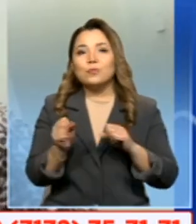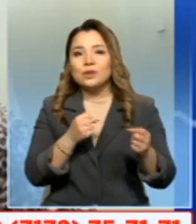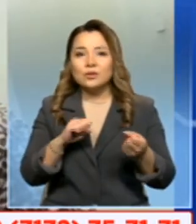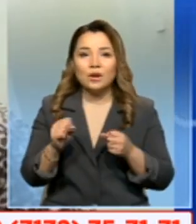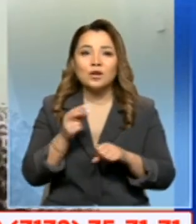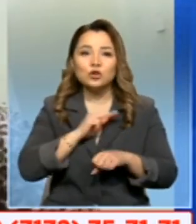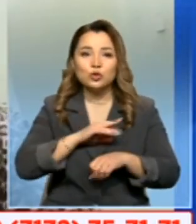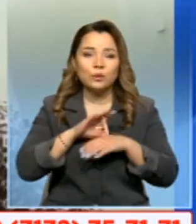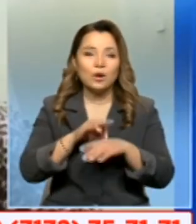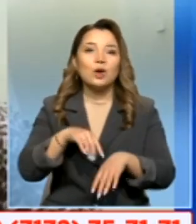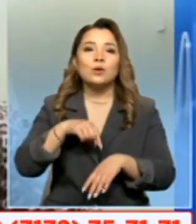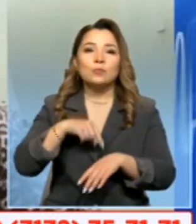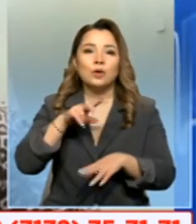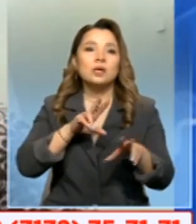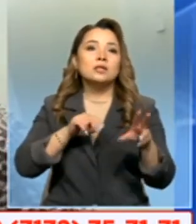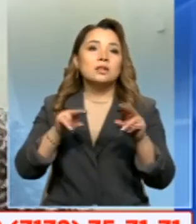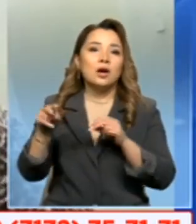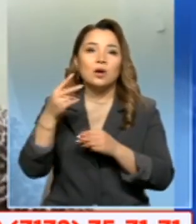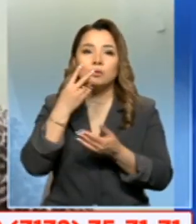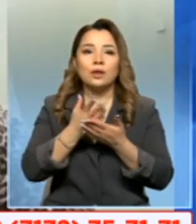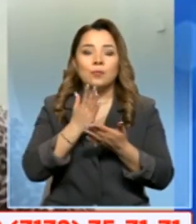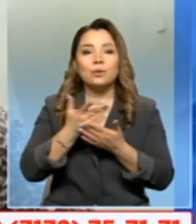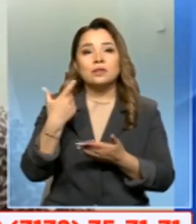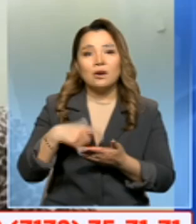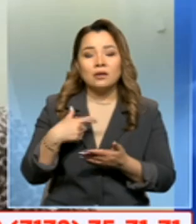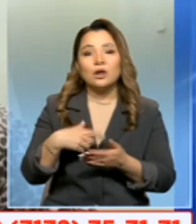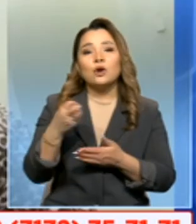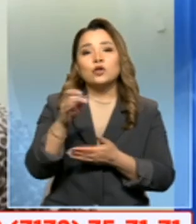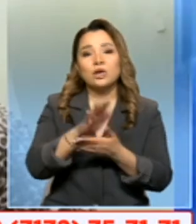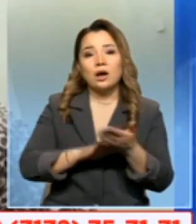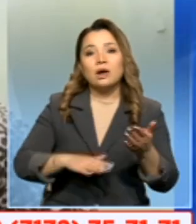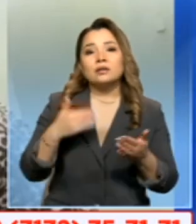болып, өзімді бір бақытты сезініп жүрмін. Енді ары қарай